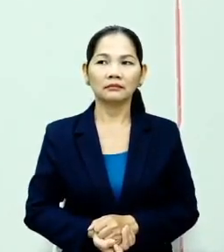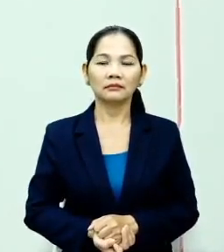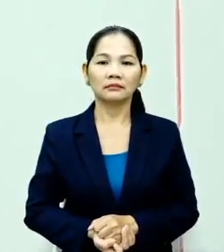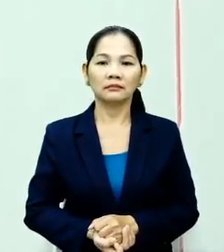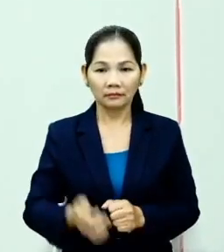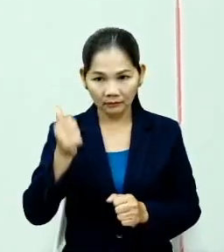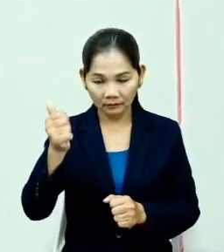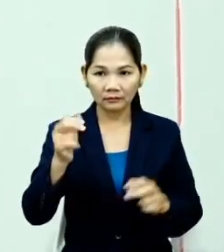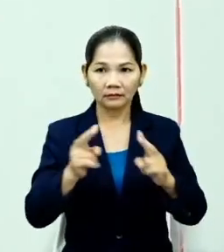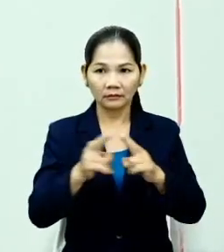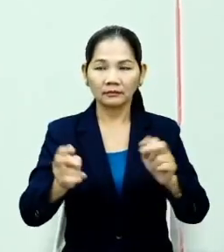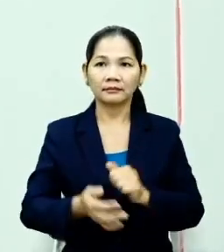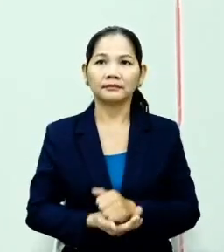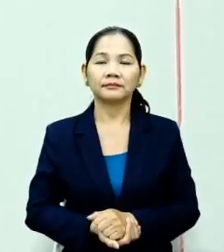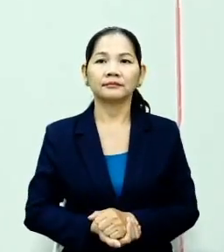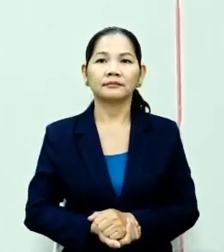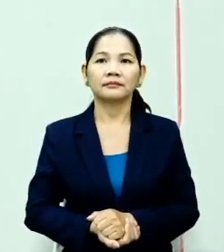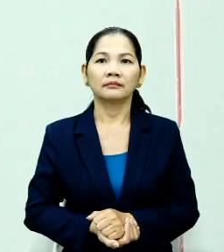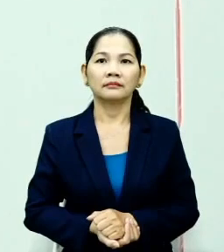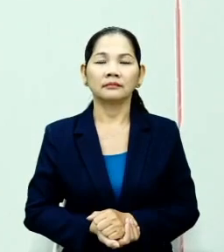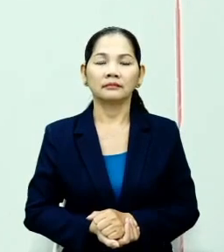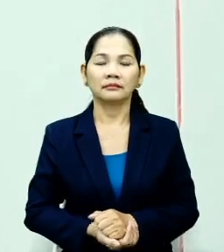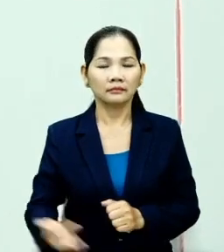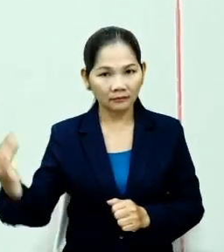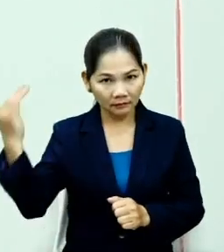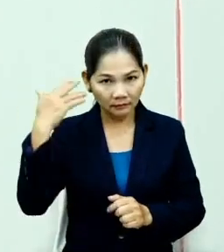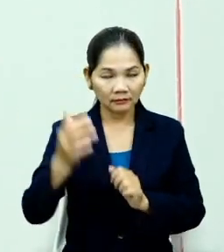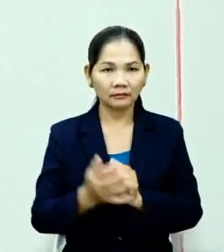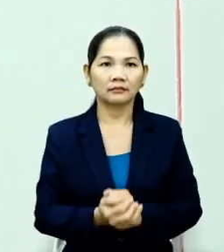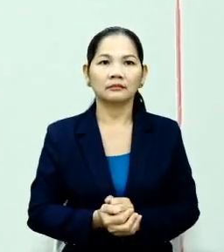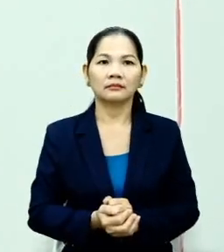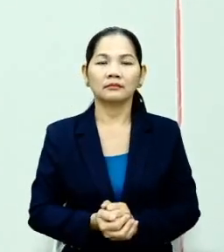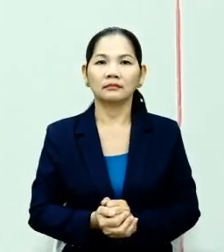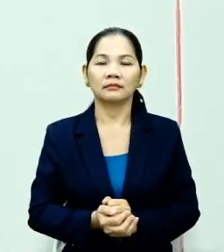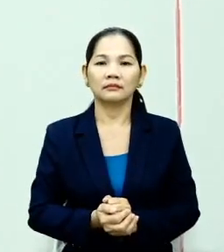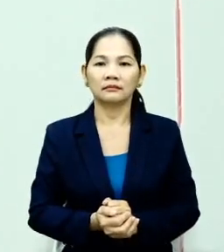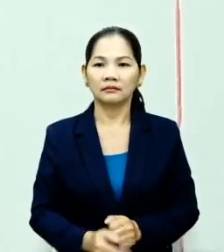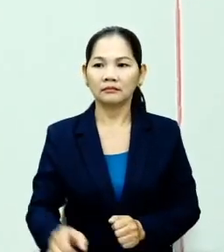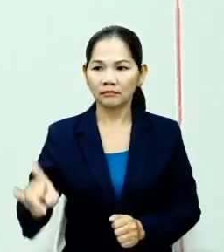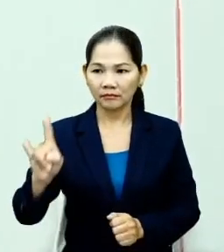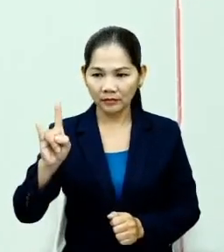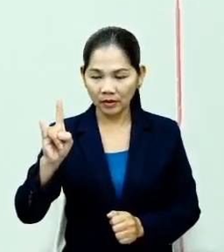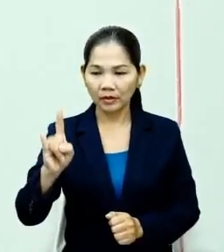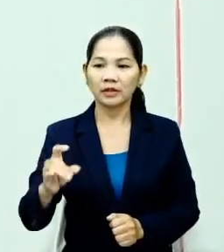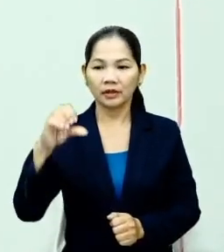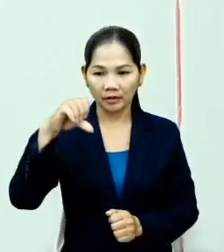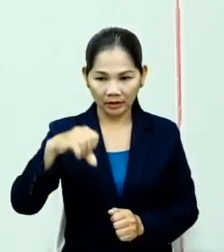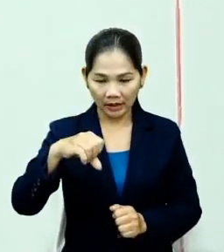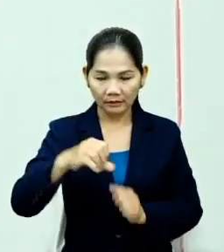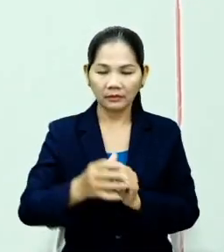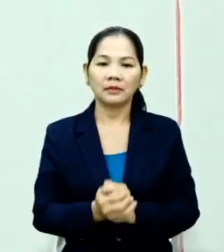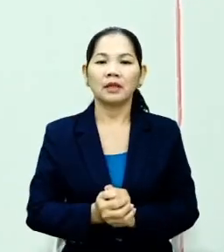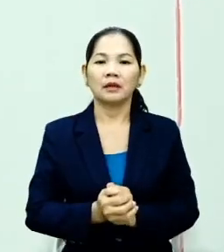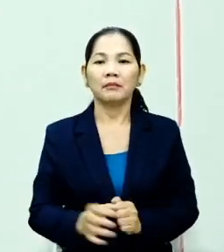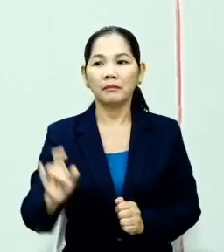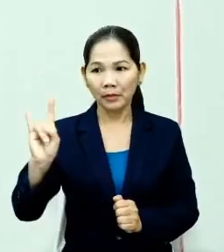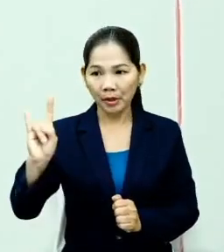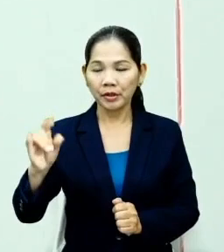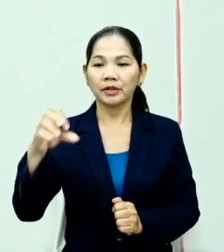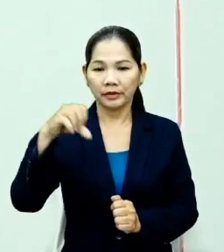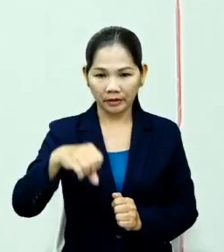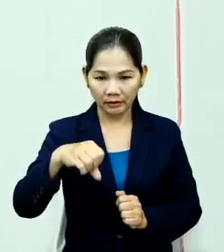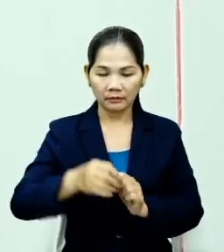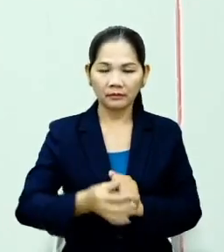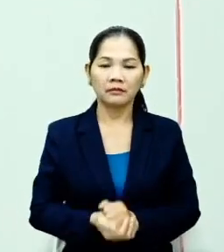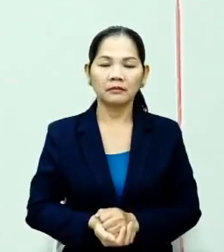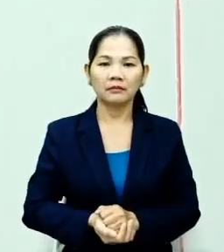Chà, lọ nà. Chà, là con chăm sẽ đập số. Chà, mình nhì. Chà, mình nhì miên sổ đám. Mình nhồ.